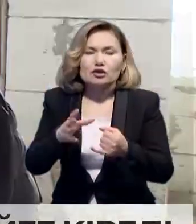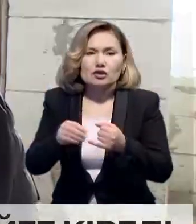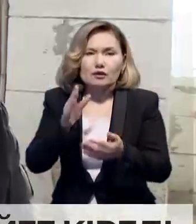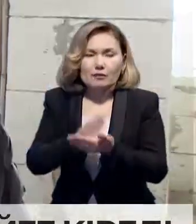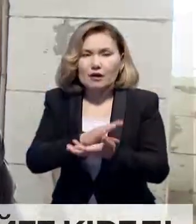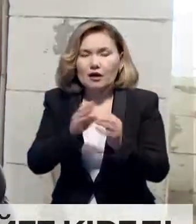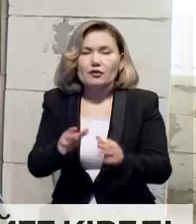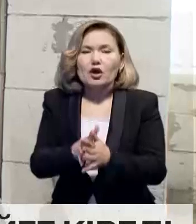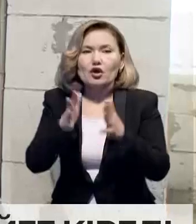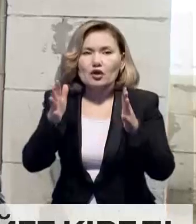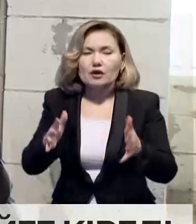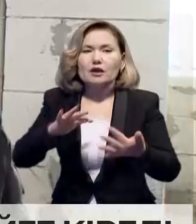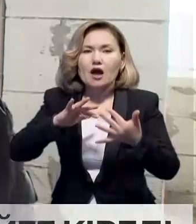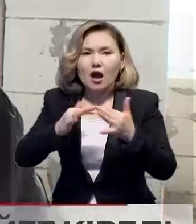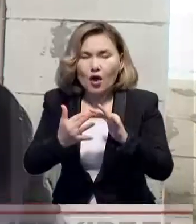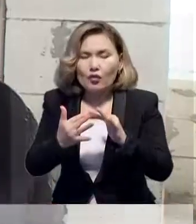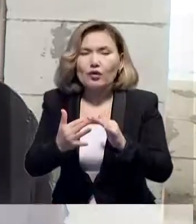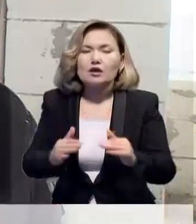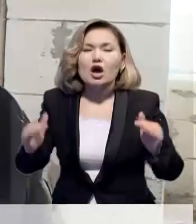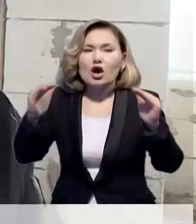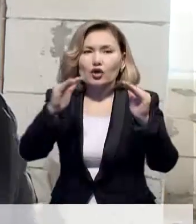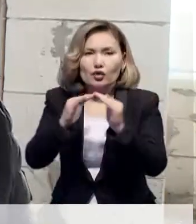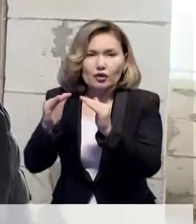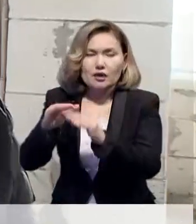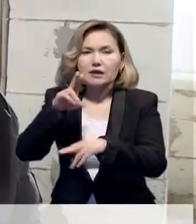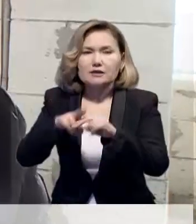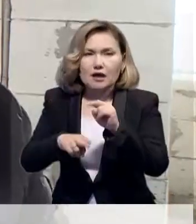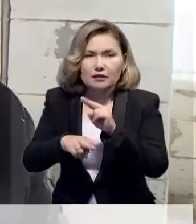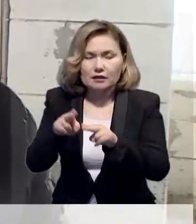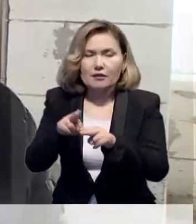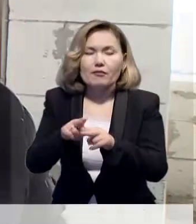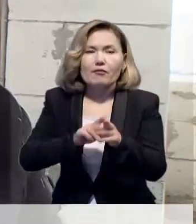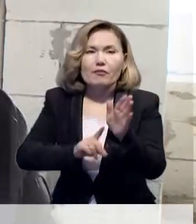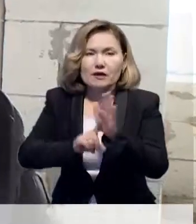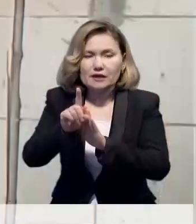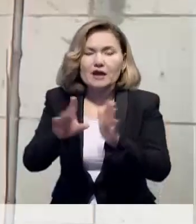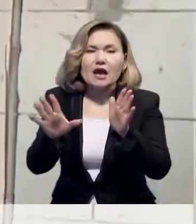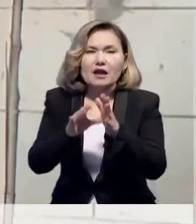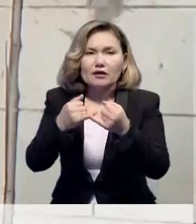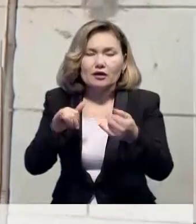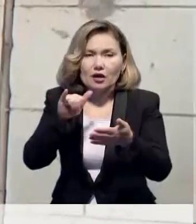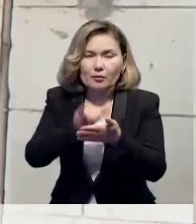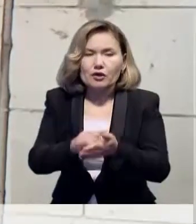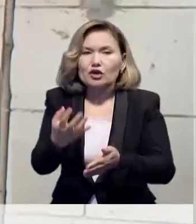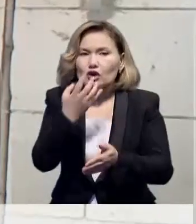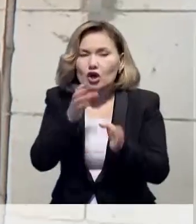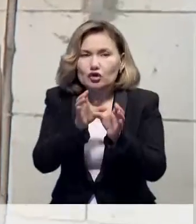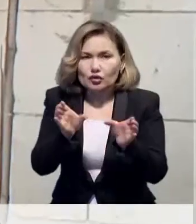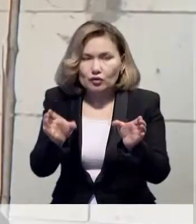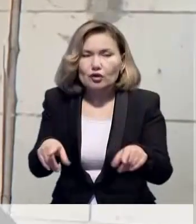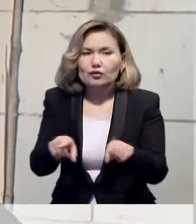бір үлкен ауыл салынып жатыр ашына айтқанда. Сондықтан қазір энергетикасы бәрі жүргізілді. Жылуға байланысты сұрақтар